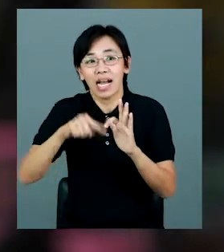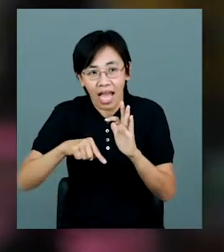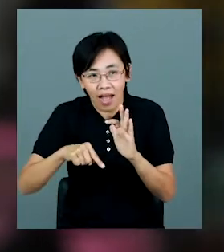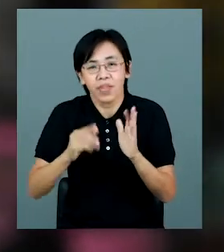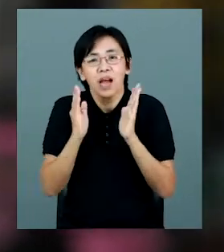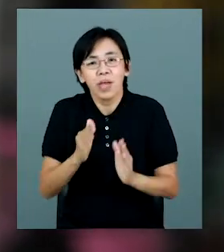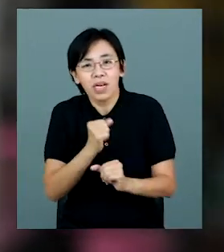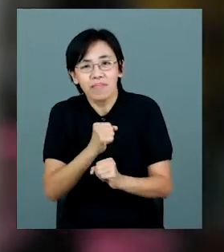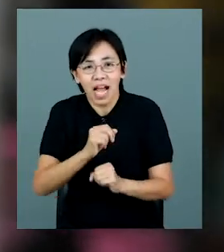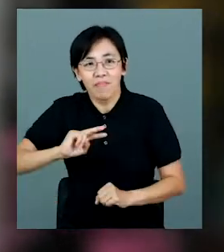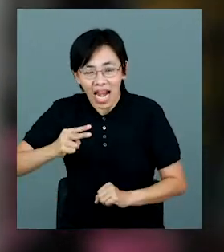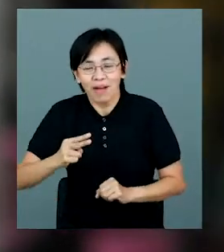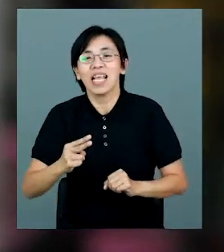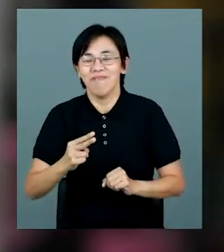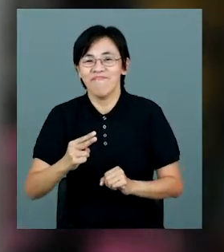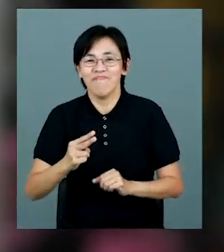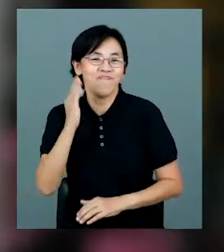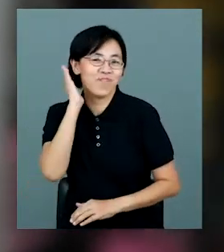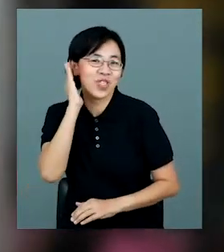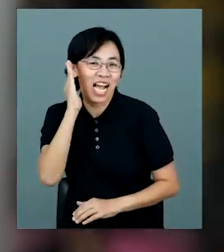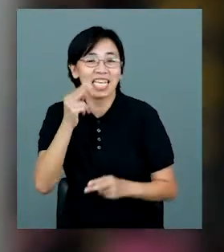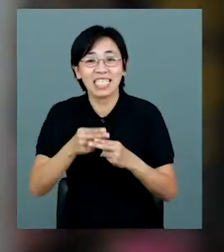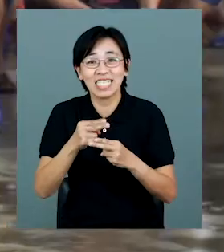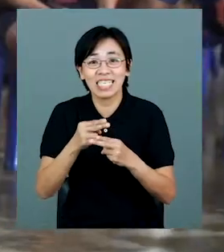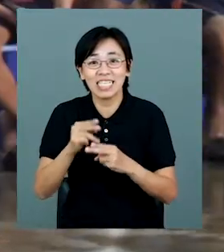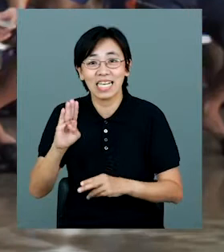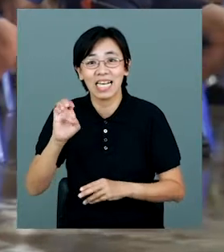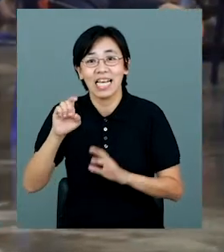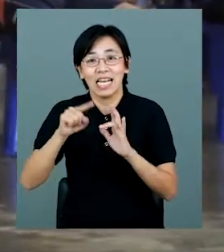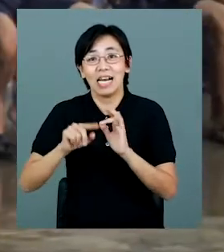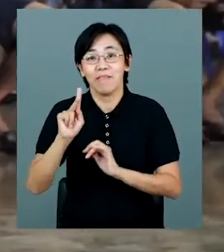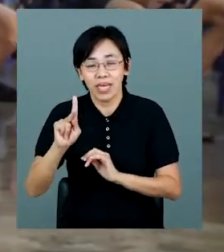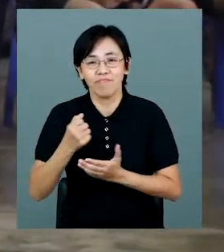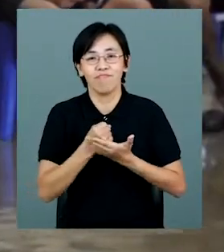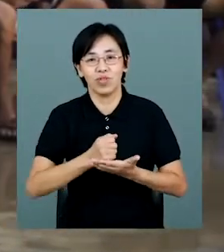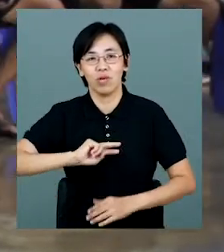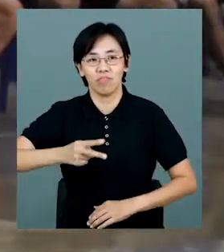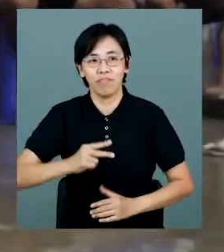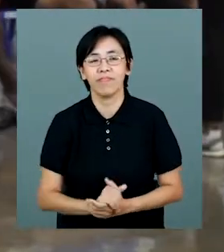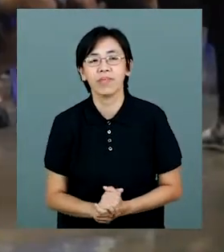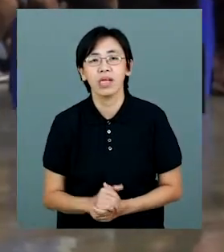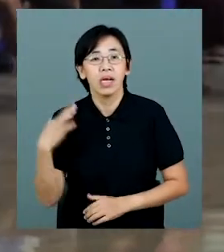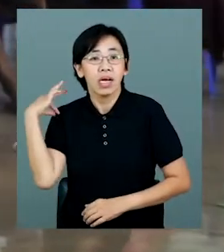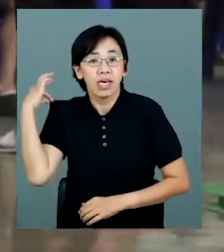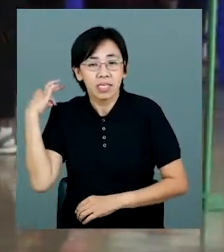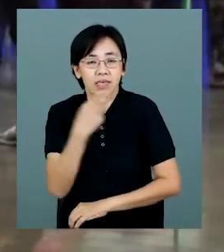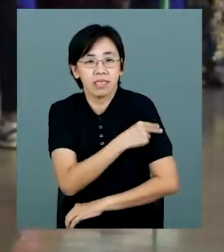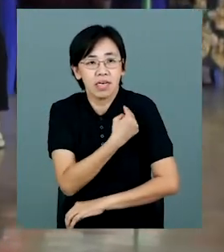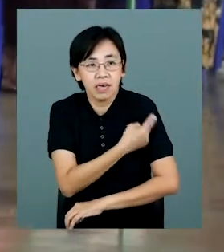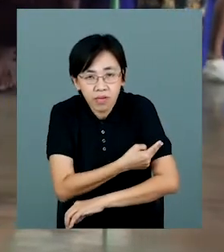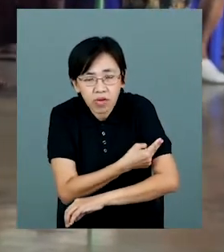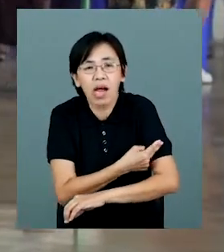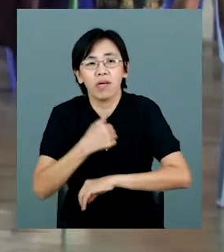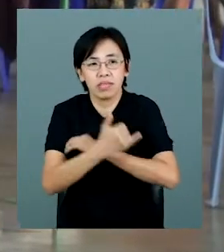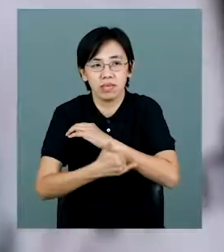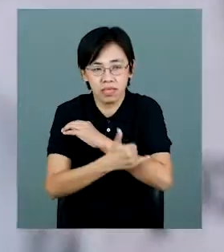ต.ก็คือทุนนายหรือน้องบิ๊กนะคะมาช่วยด้วย เราจะเรียกเขาว่าอาสาสมัครสาธารณสุขต่างด้